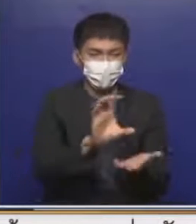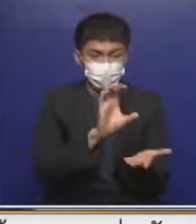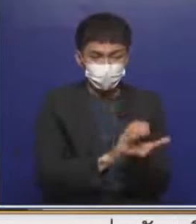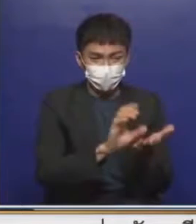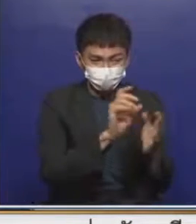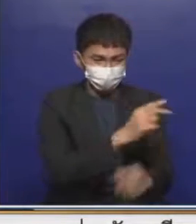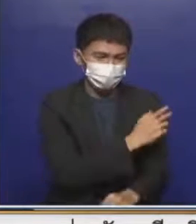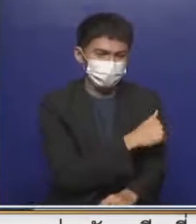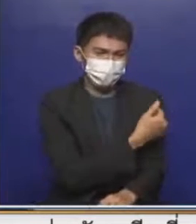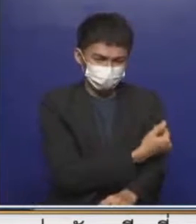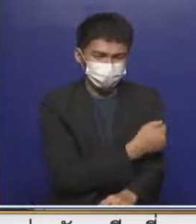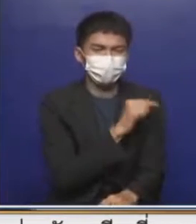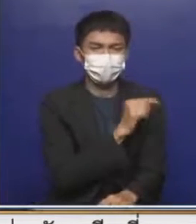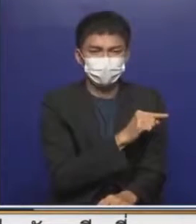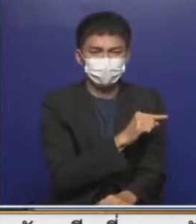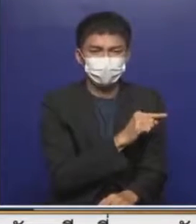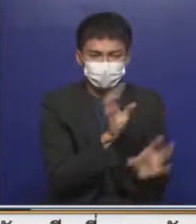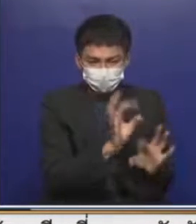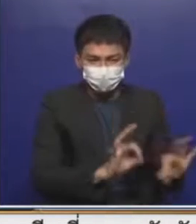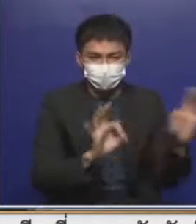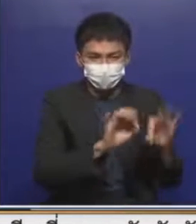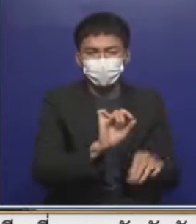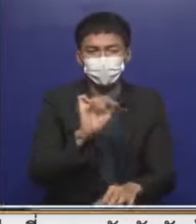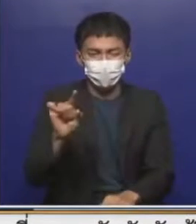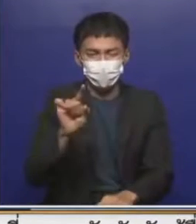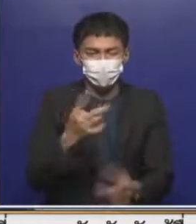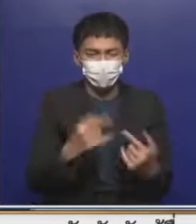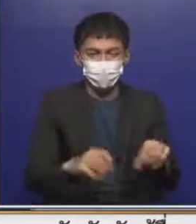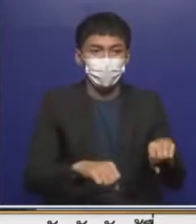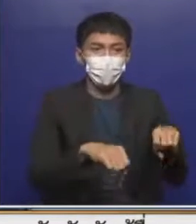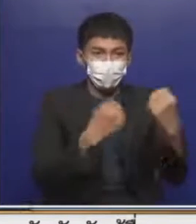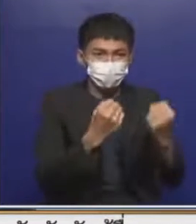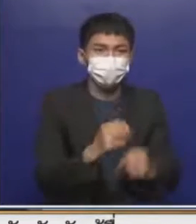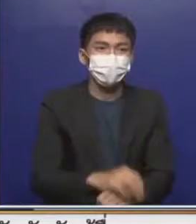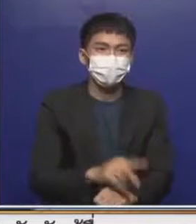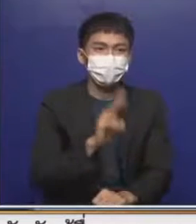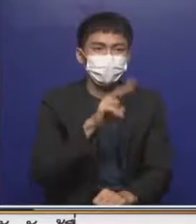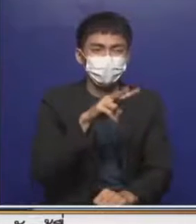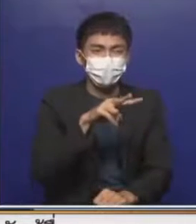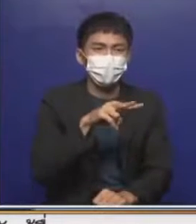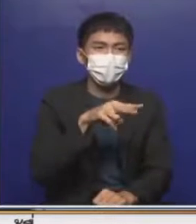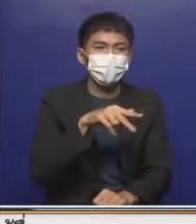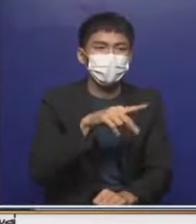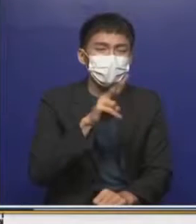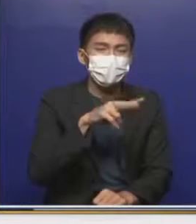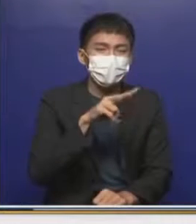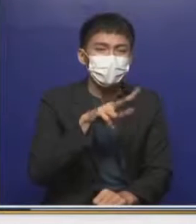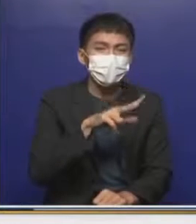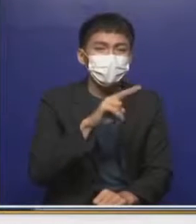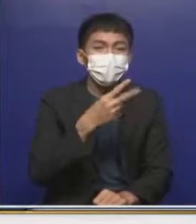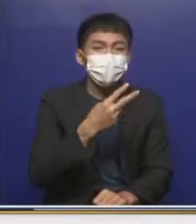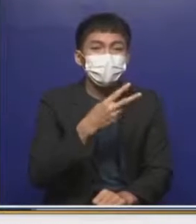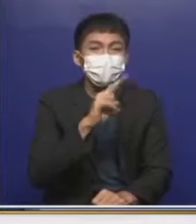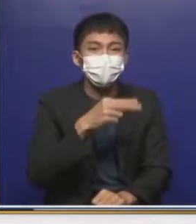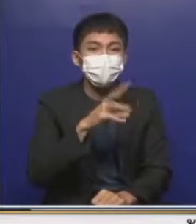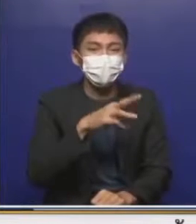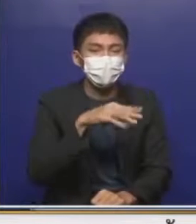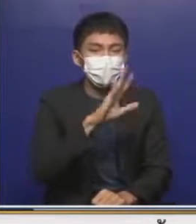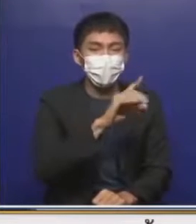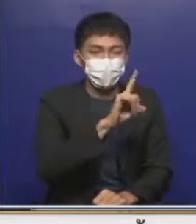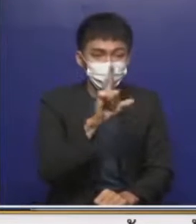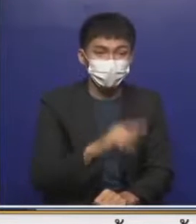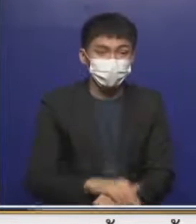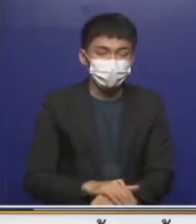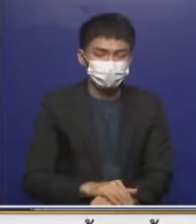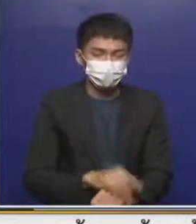ถูกปรบลดลงถึง 37,207 ล้านคิเป็การปรบลดถึง 10.8%งดการศึษา